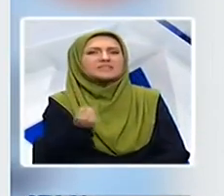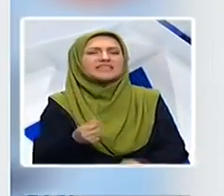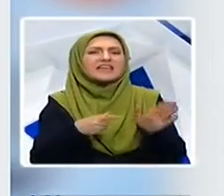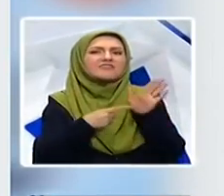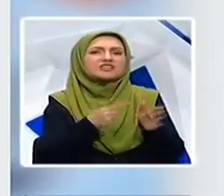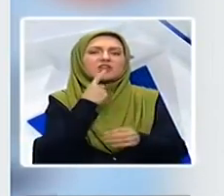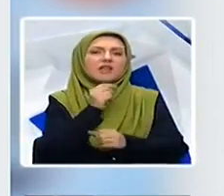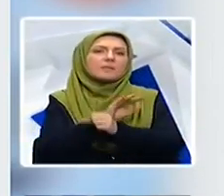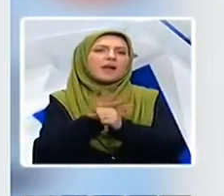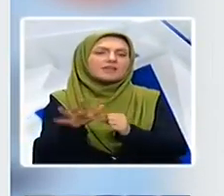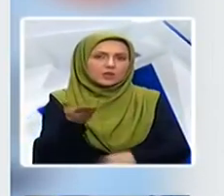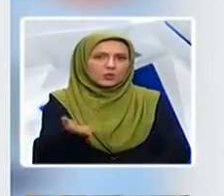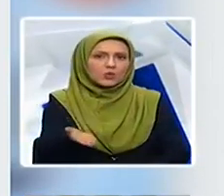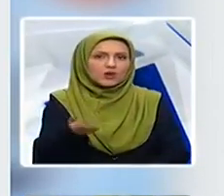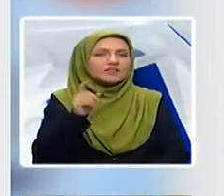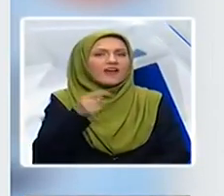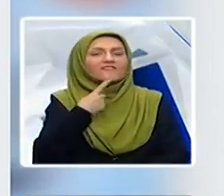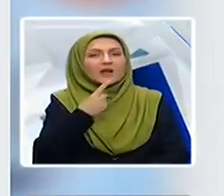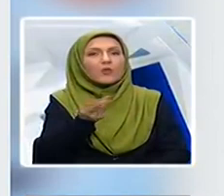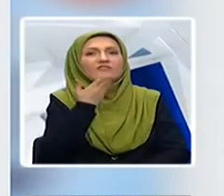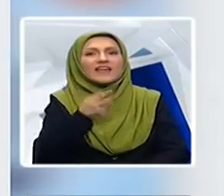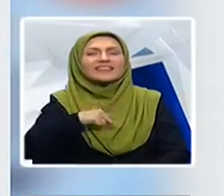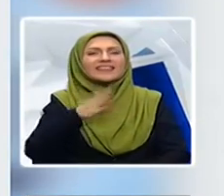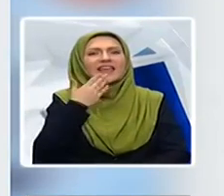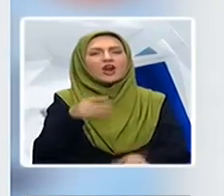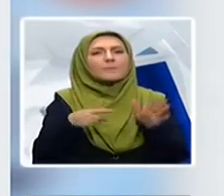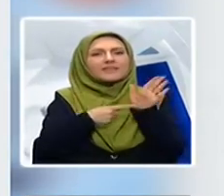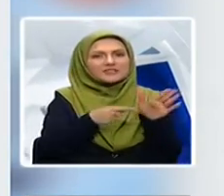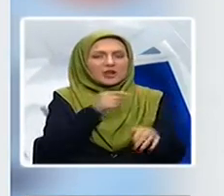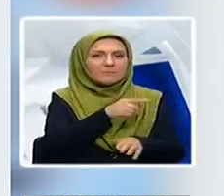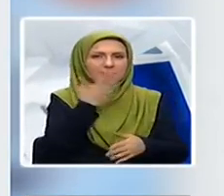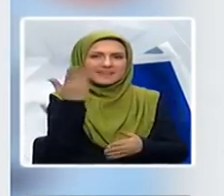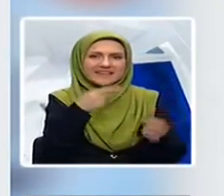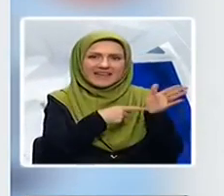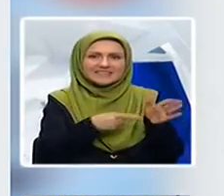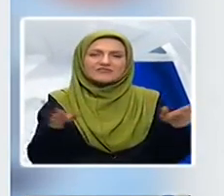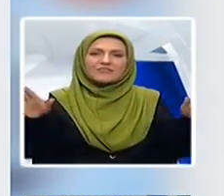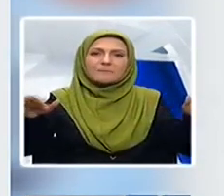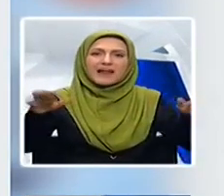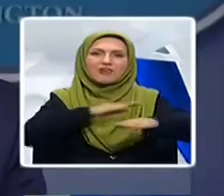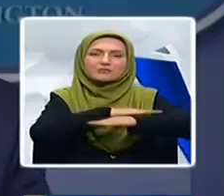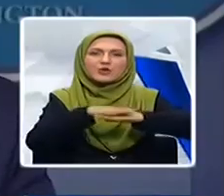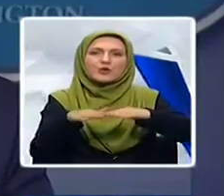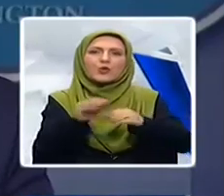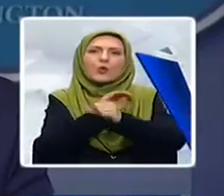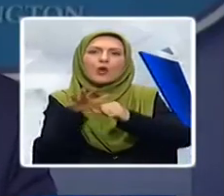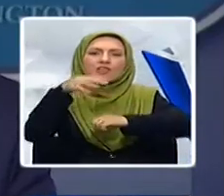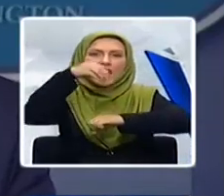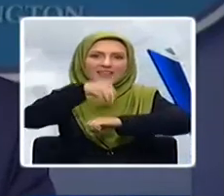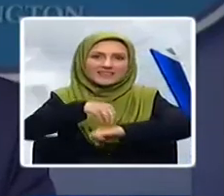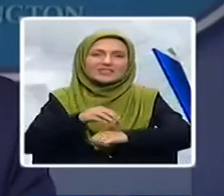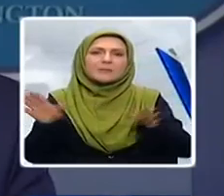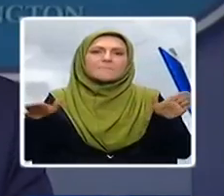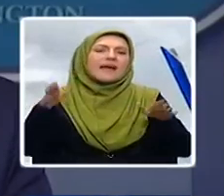آمریکا را آشکار می‌کند، ترامپ را در حال پرواز سوار بر روی ویروس کرونا نشان می‌دهد. واکنش‌ها به